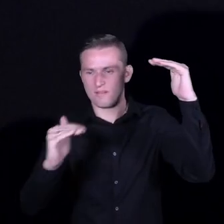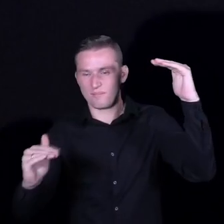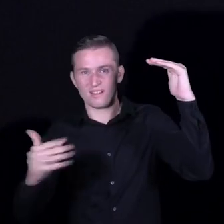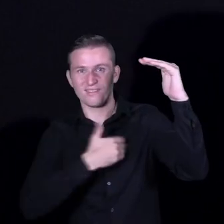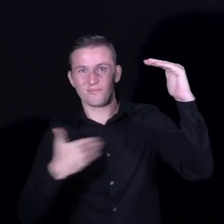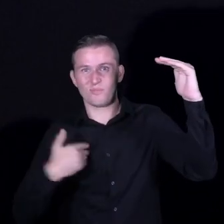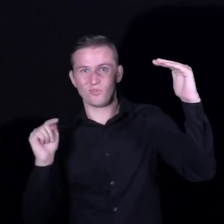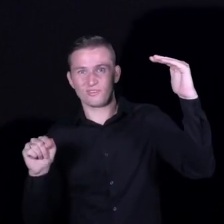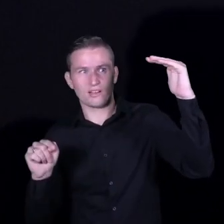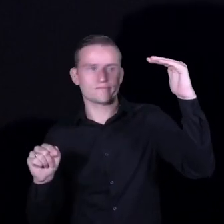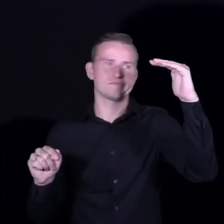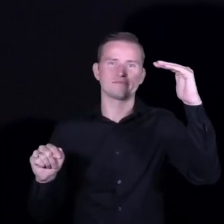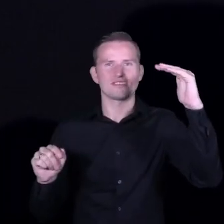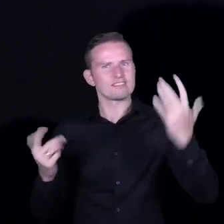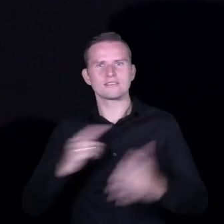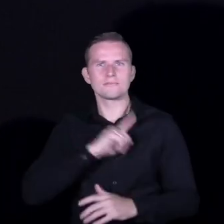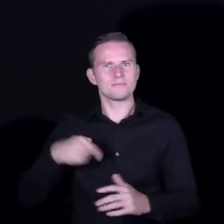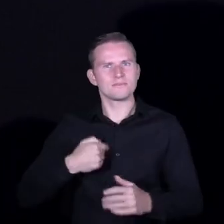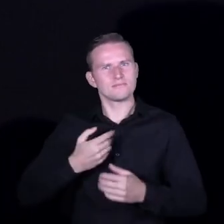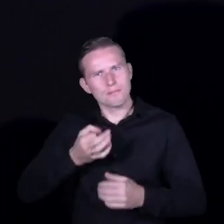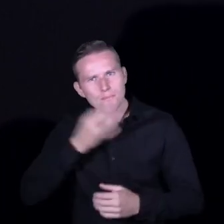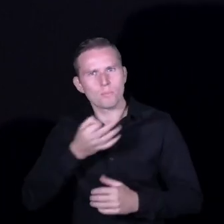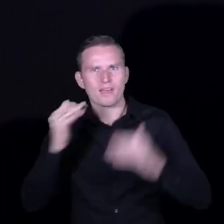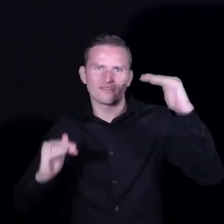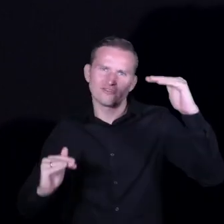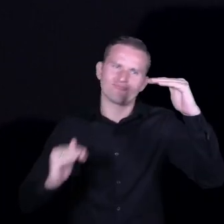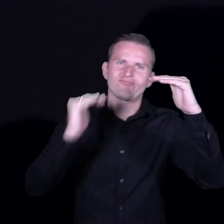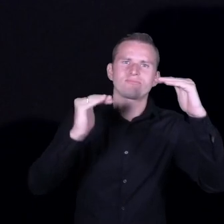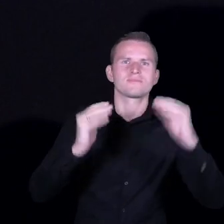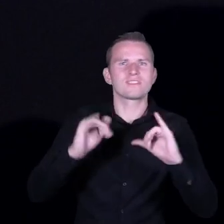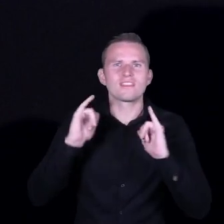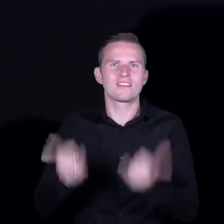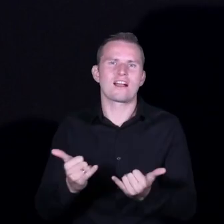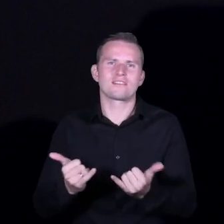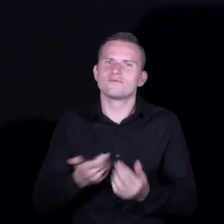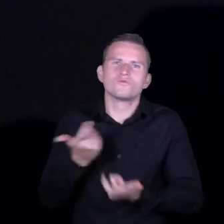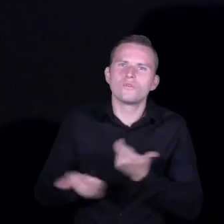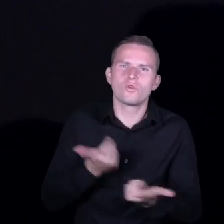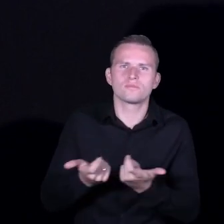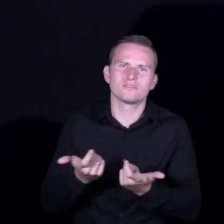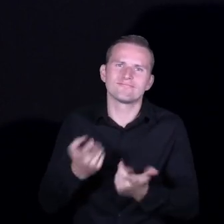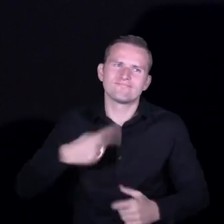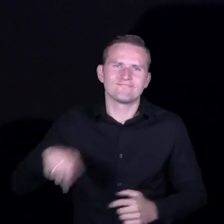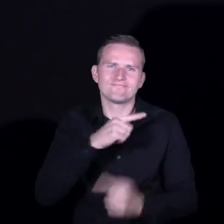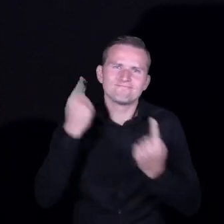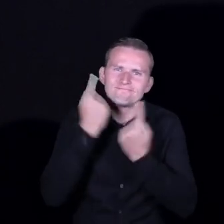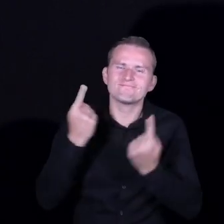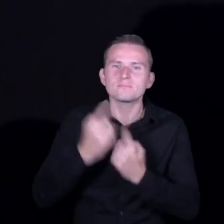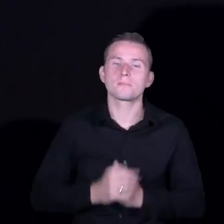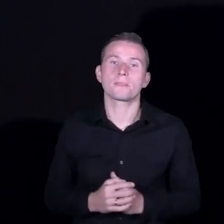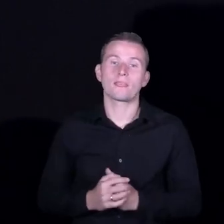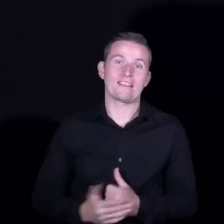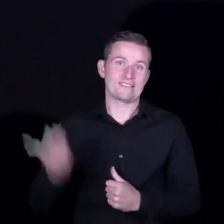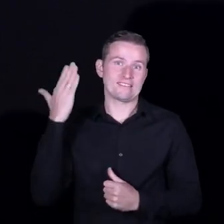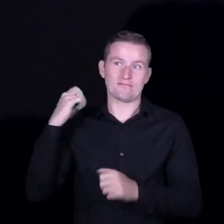z nich się przyglądamy, co można zrobić, żeby tę pozycję polską w tym rankingu podnieść. I w ostatnich